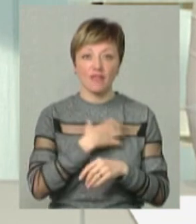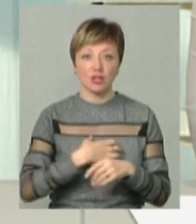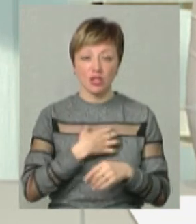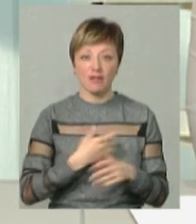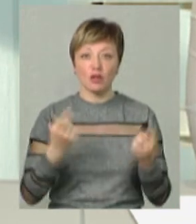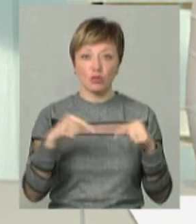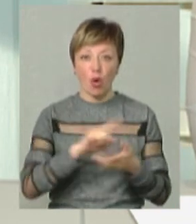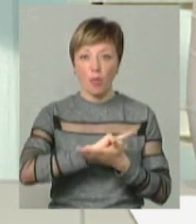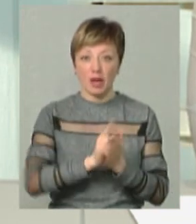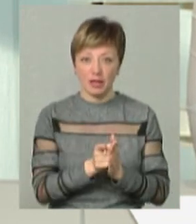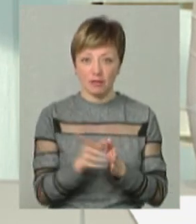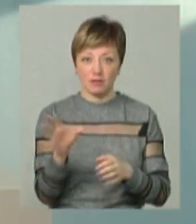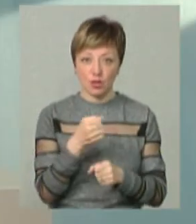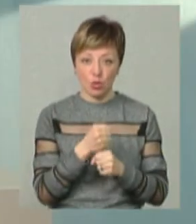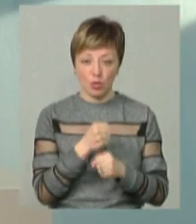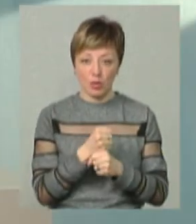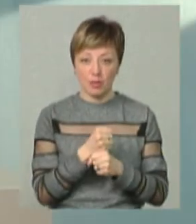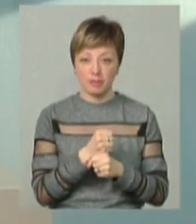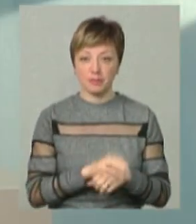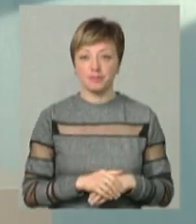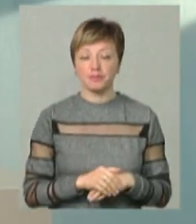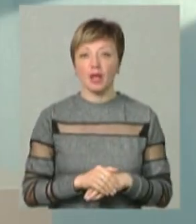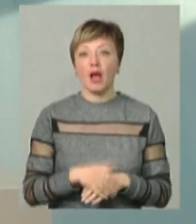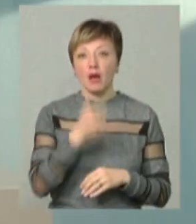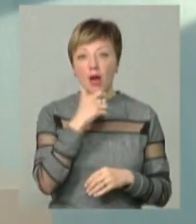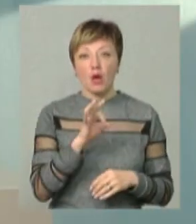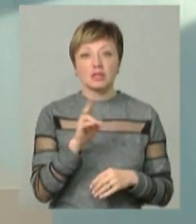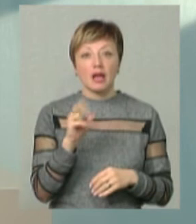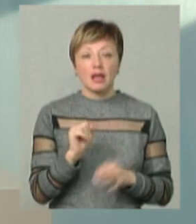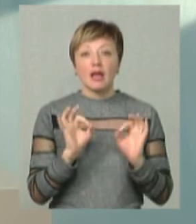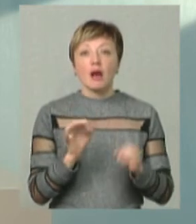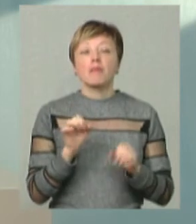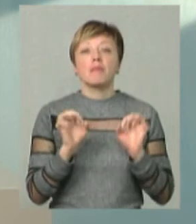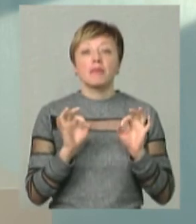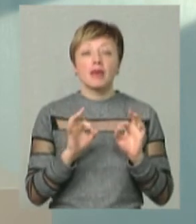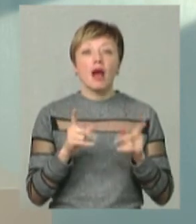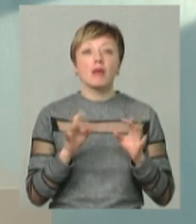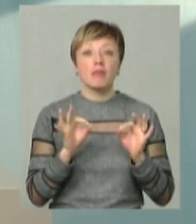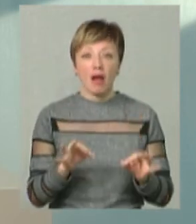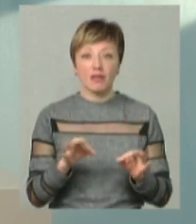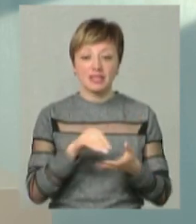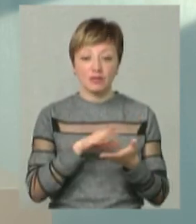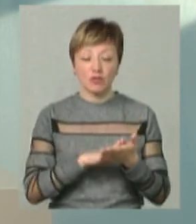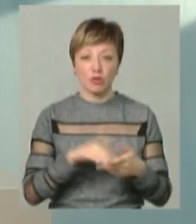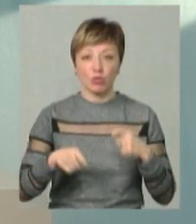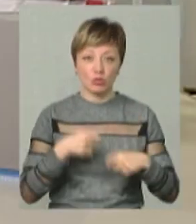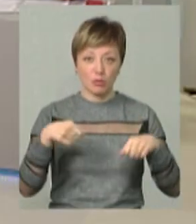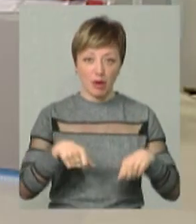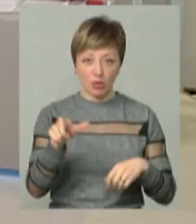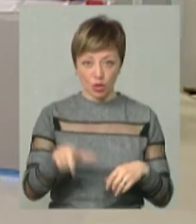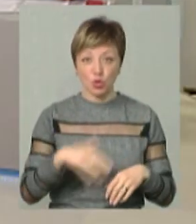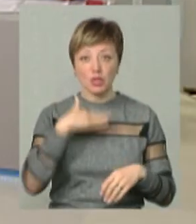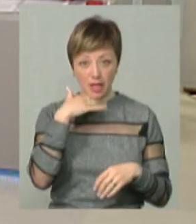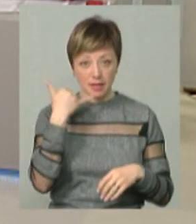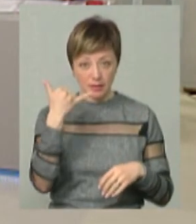тому ми так оперативно це все робимо зараз. Пані Оксана, як же правильно зафіксувати, коли є порушення прав людини? Чи достатньо дзвінка,